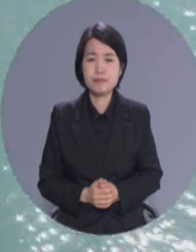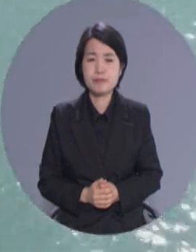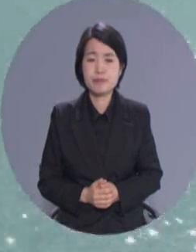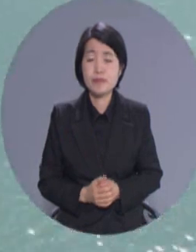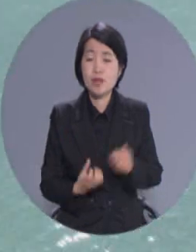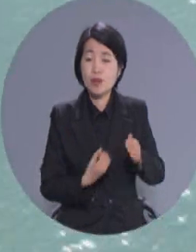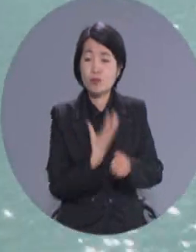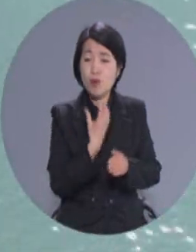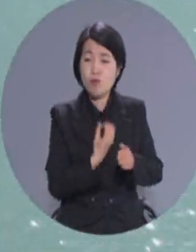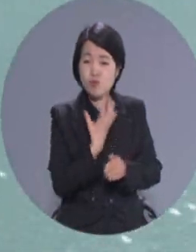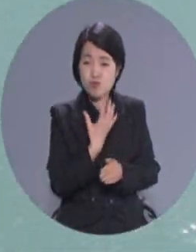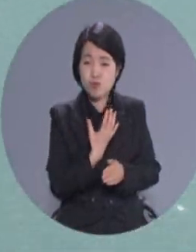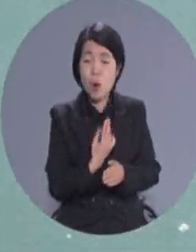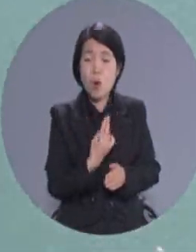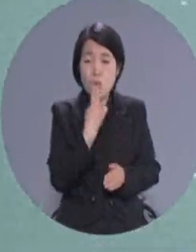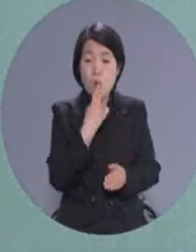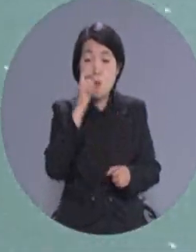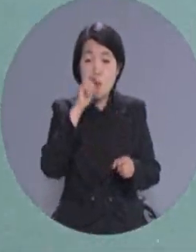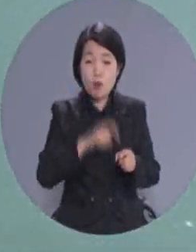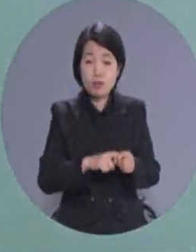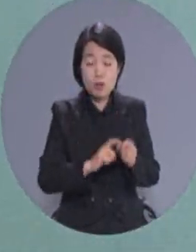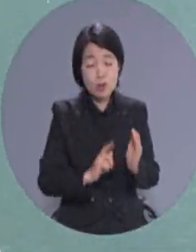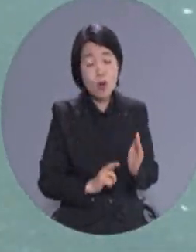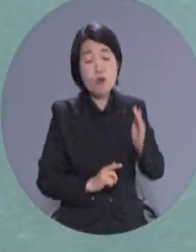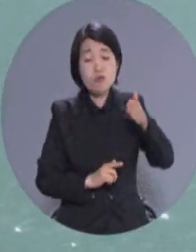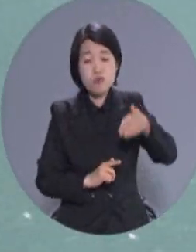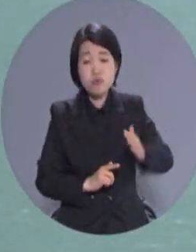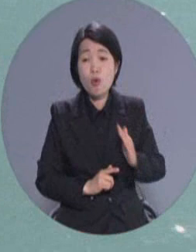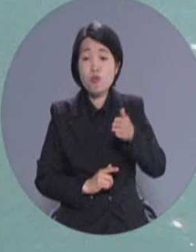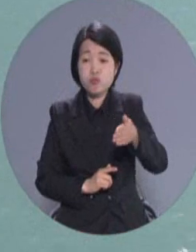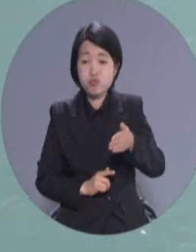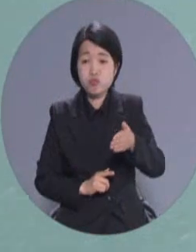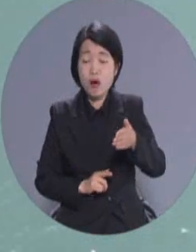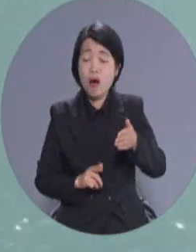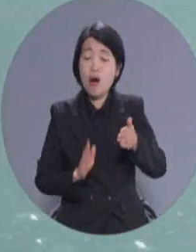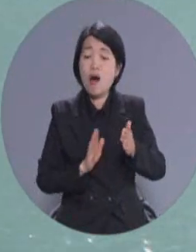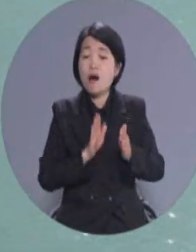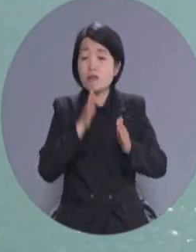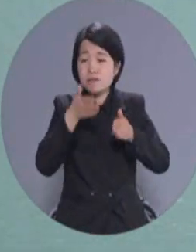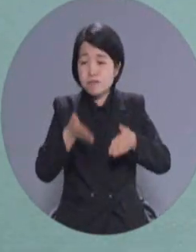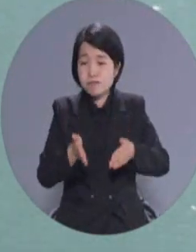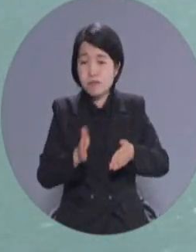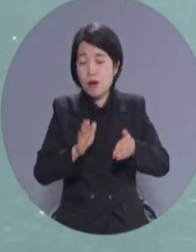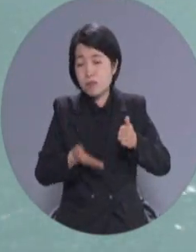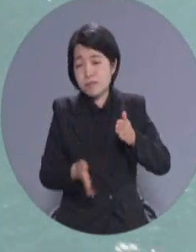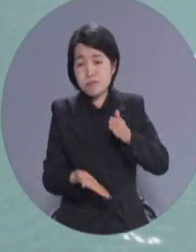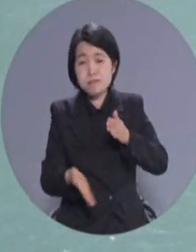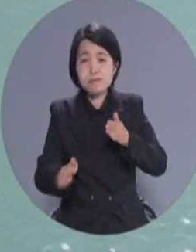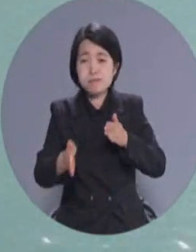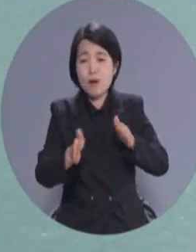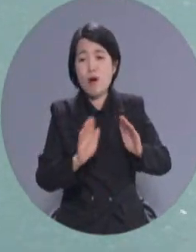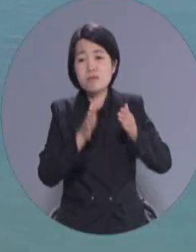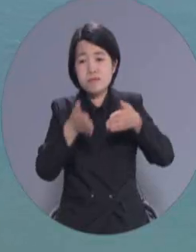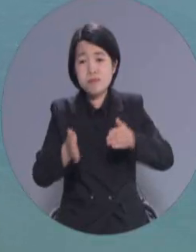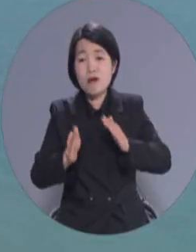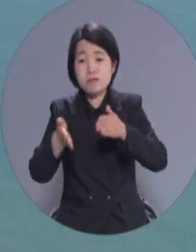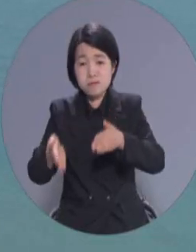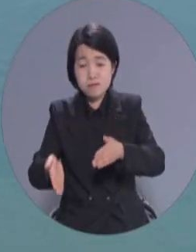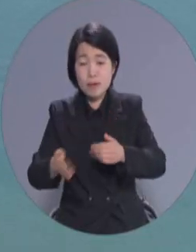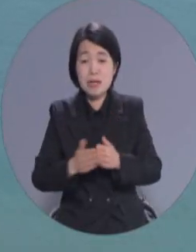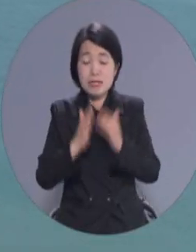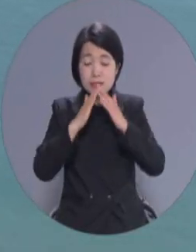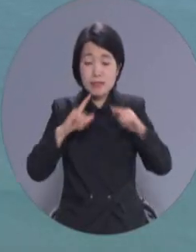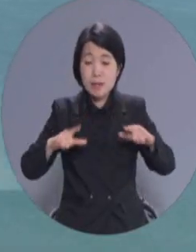상괭이 한 마리가 호흡을 위해 수면 위로 올라오고 또 다른 상괭이는 바닷속을 유유히 헤엄칩니다.